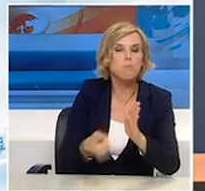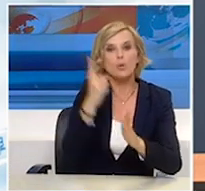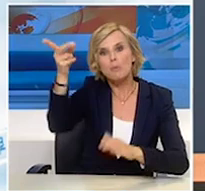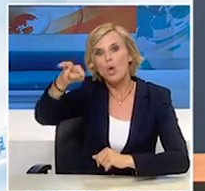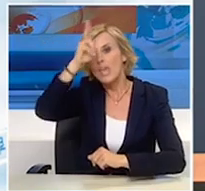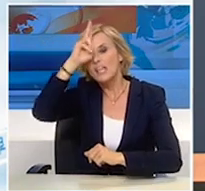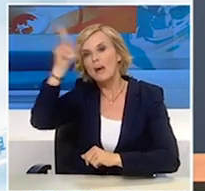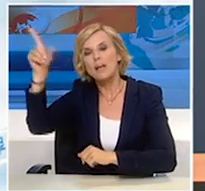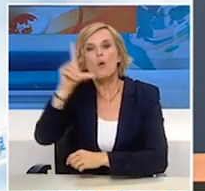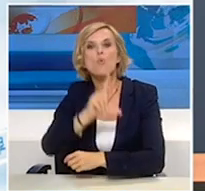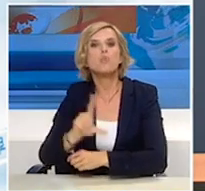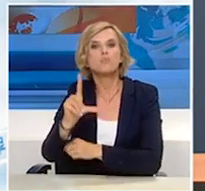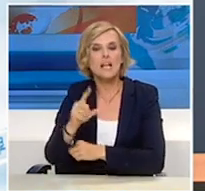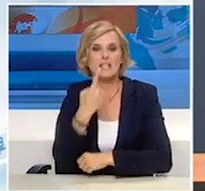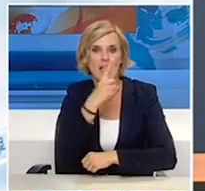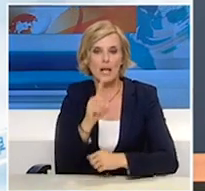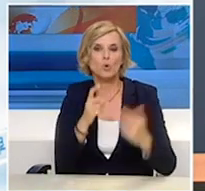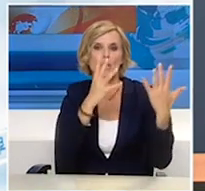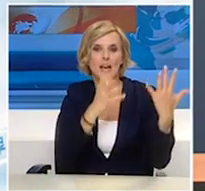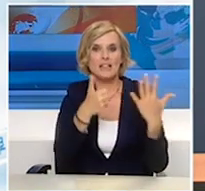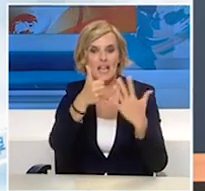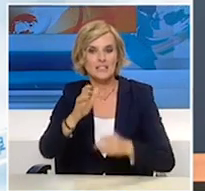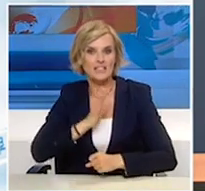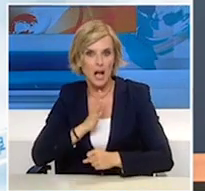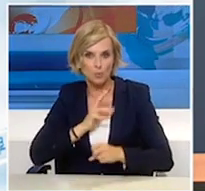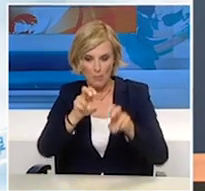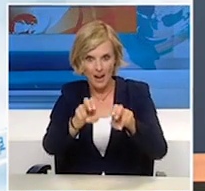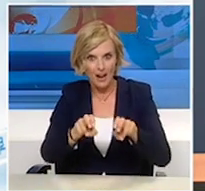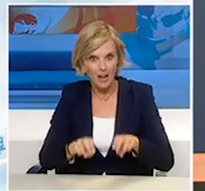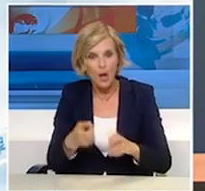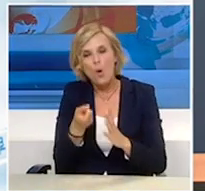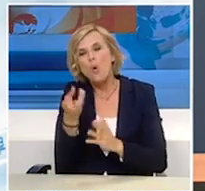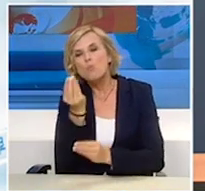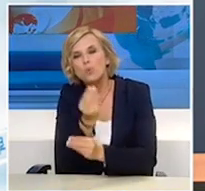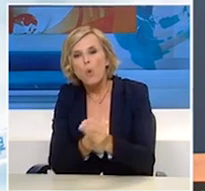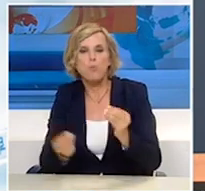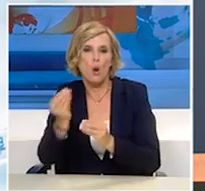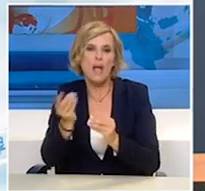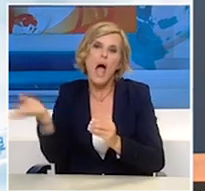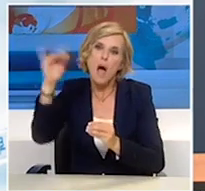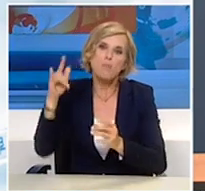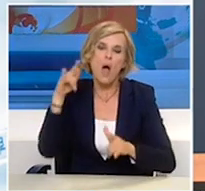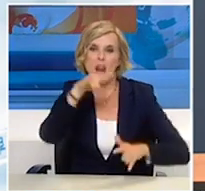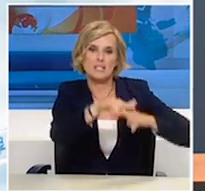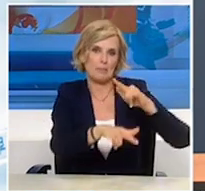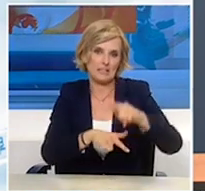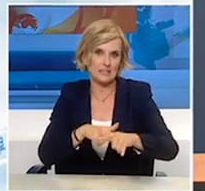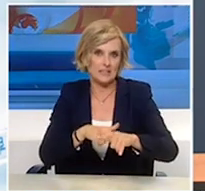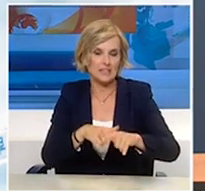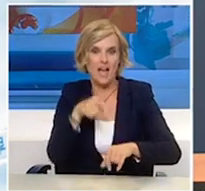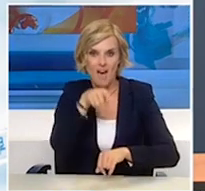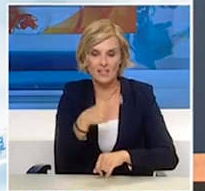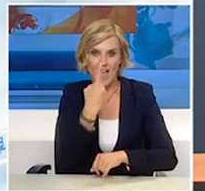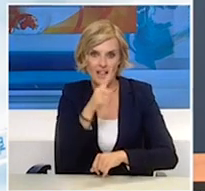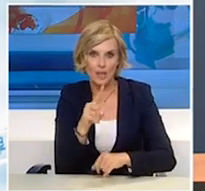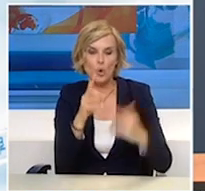Lufthansa, στην οποία επέβαιναν 196 άτομα, συντριπτική πλειοψηφία από transit πτήσεις υπερατλαντικές. Και τα